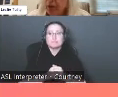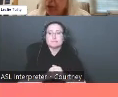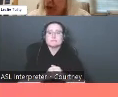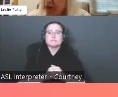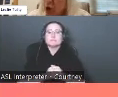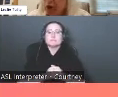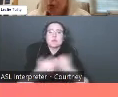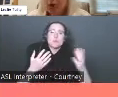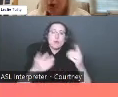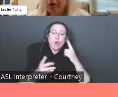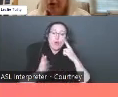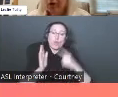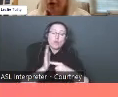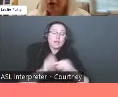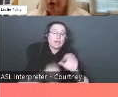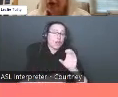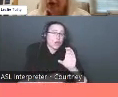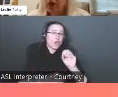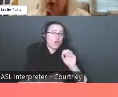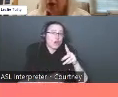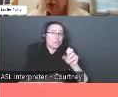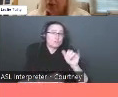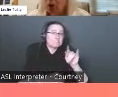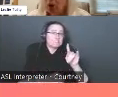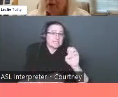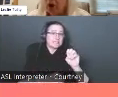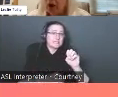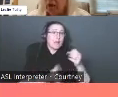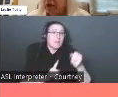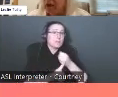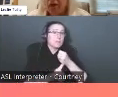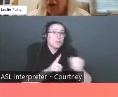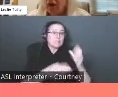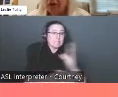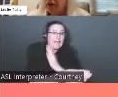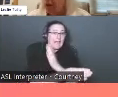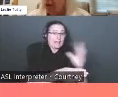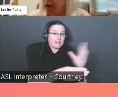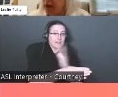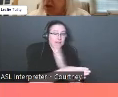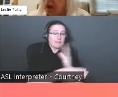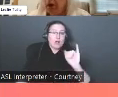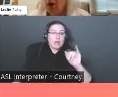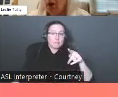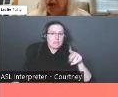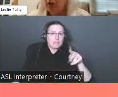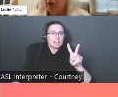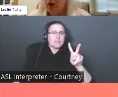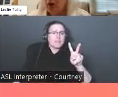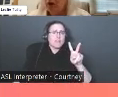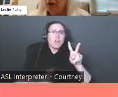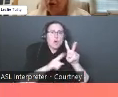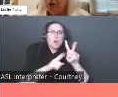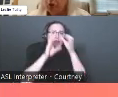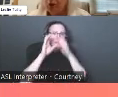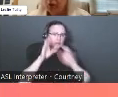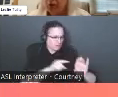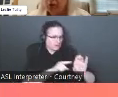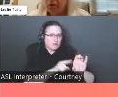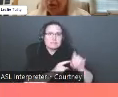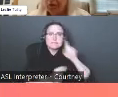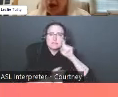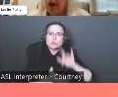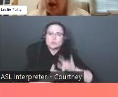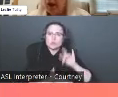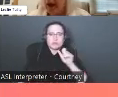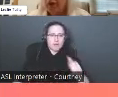ne touchait pas nécessairement l'agression sexuelle. La Composite Abuse Scale, où l'on étudie la gravité de la violence